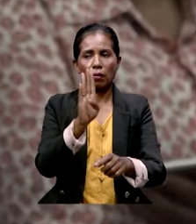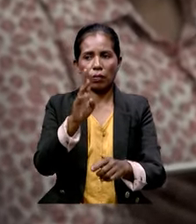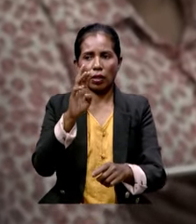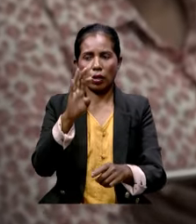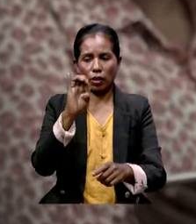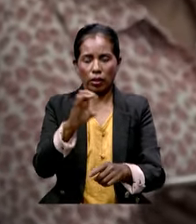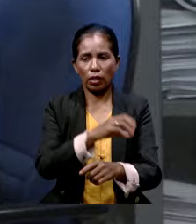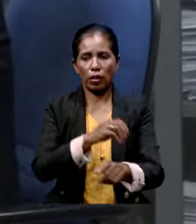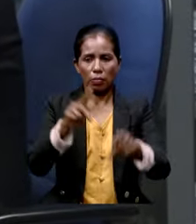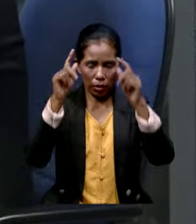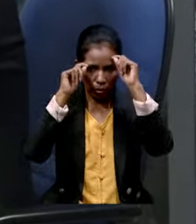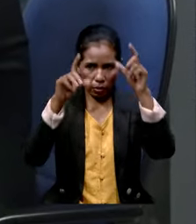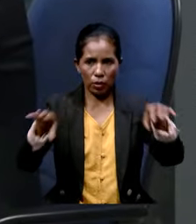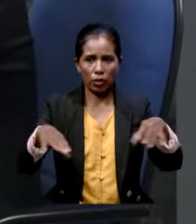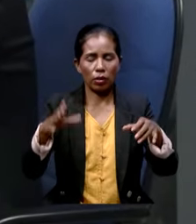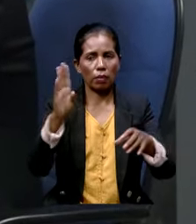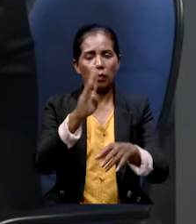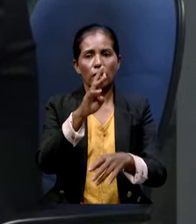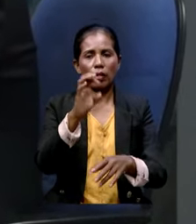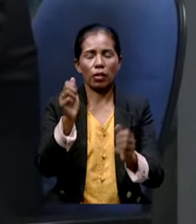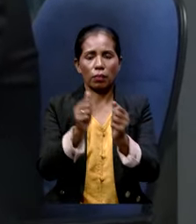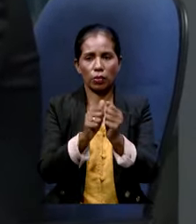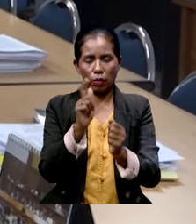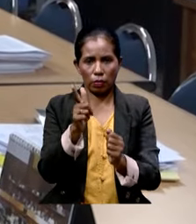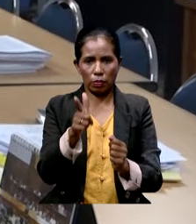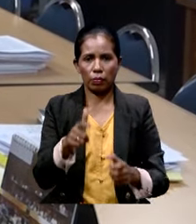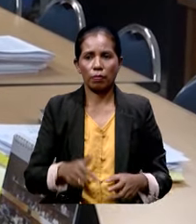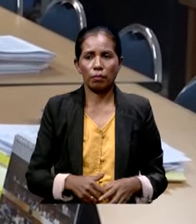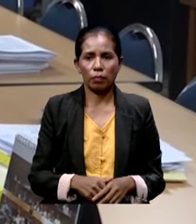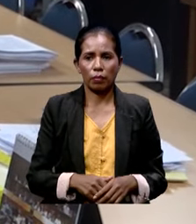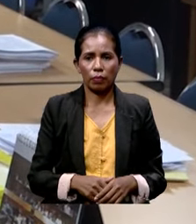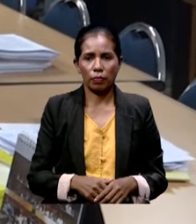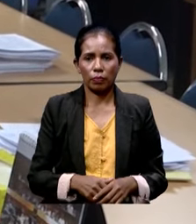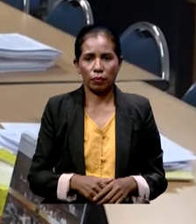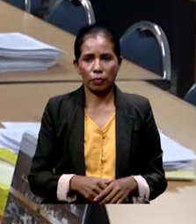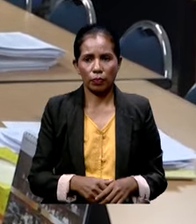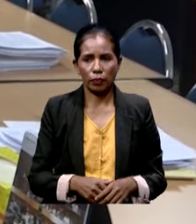ne trabalhador Timoruan nebe servisu ya beri besi kruanulo. Adriano Verdial, Zemir Santos, Jemen.